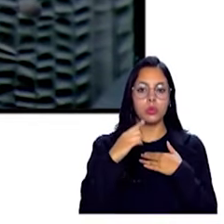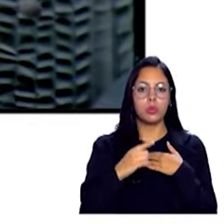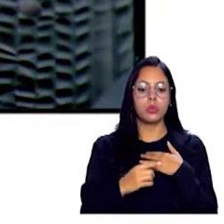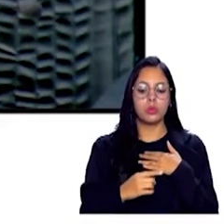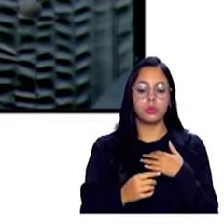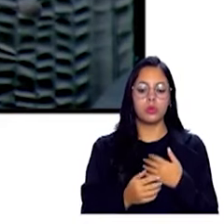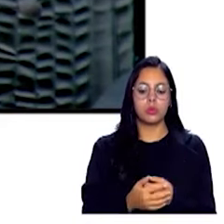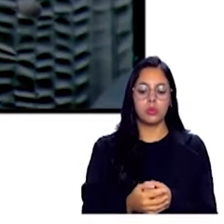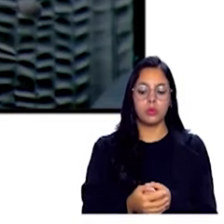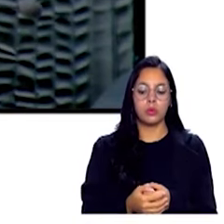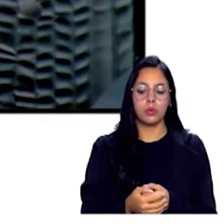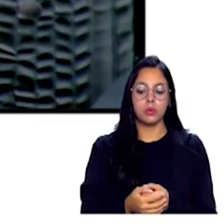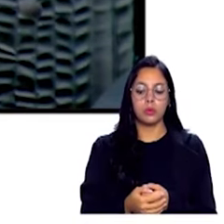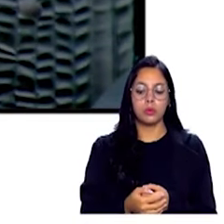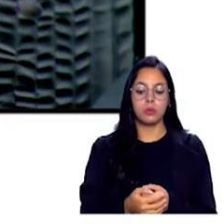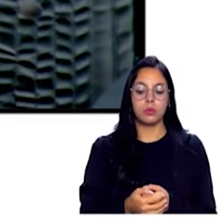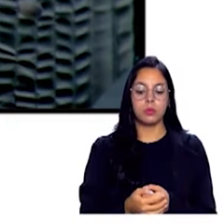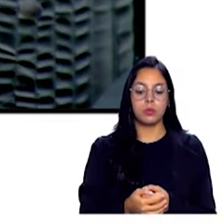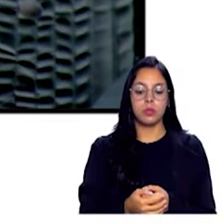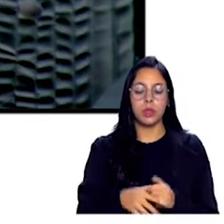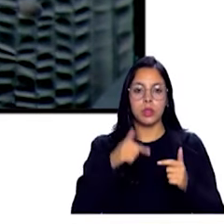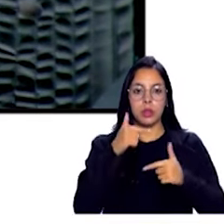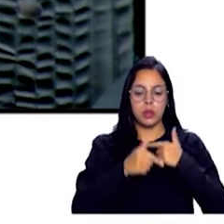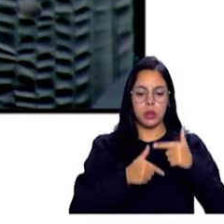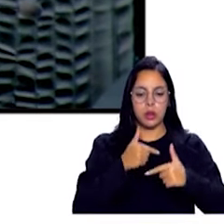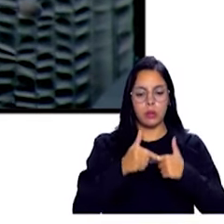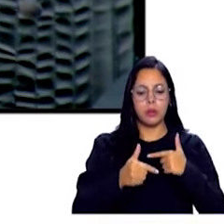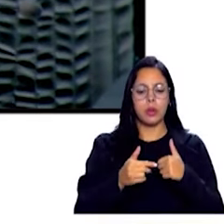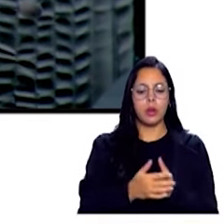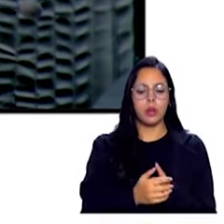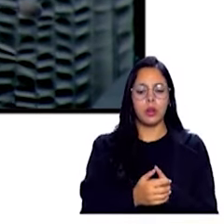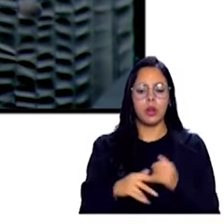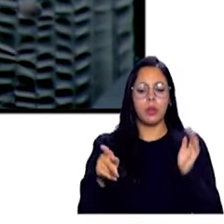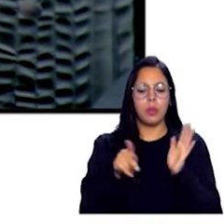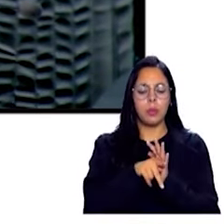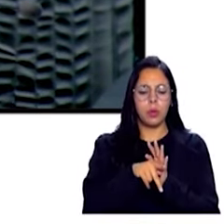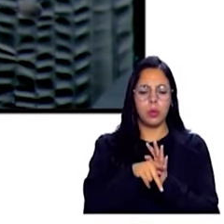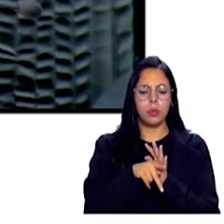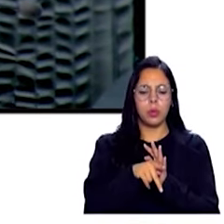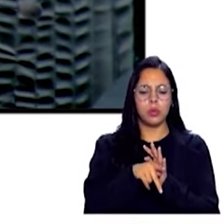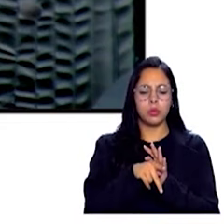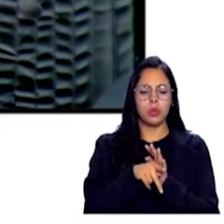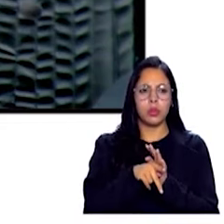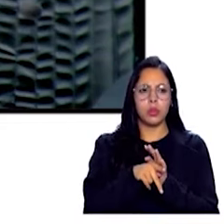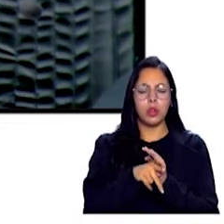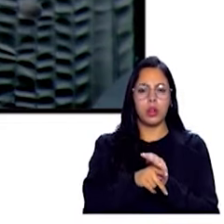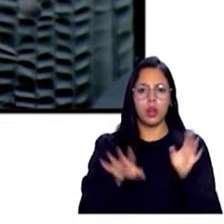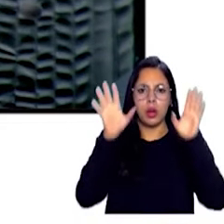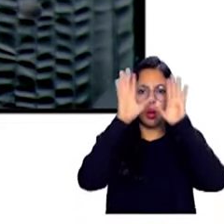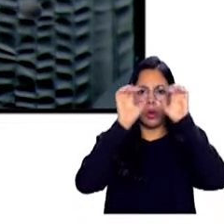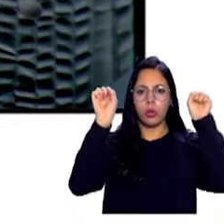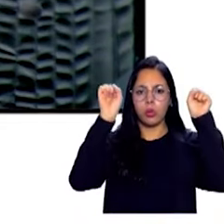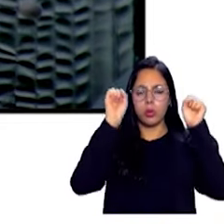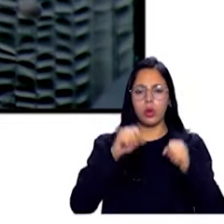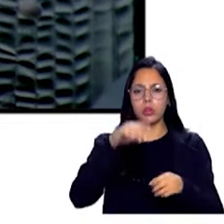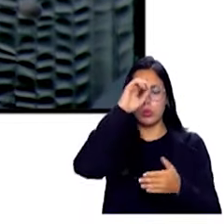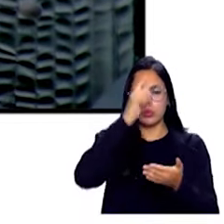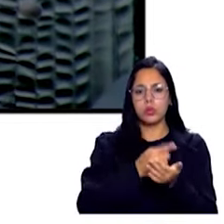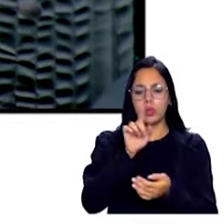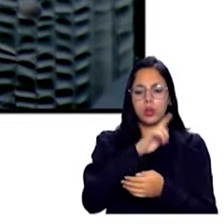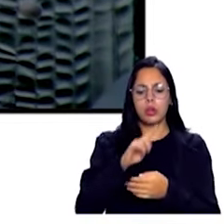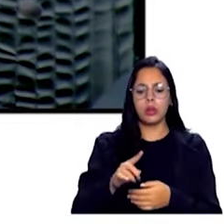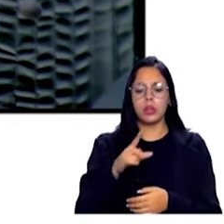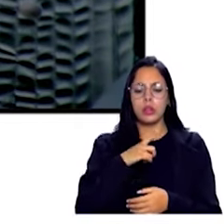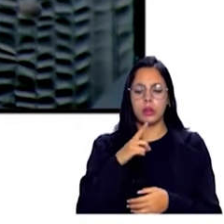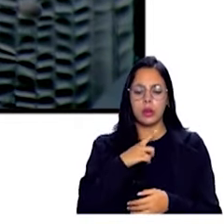de cassation comme je l'explique Régi ma Mission essentielle est d'éclair les justiciables sur les